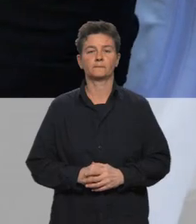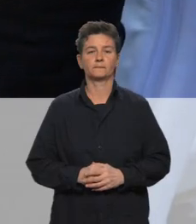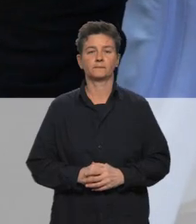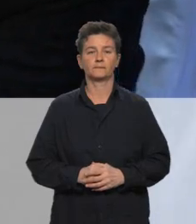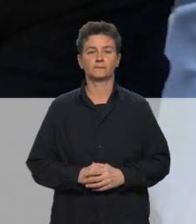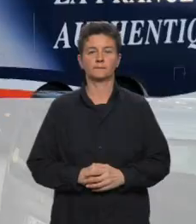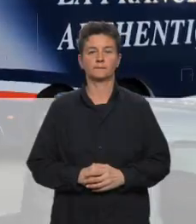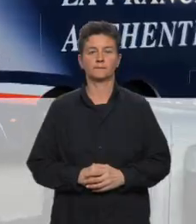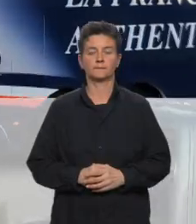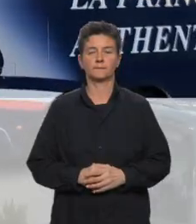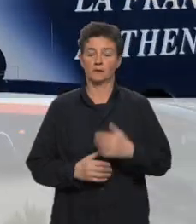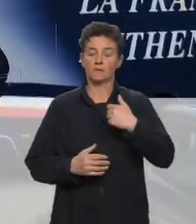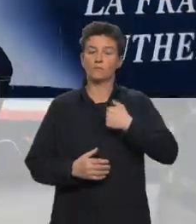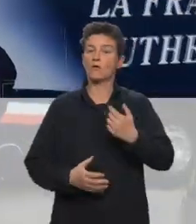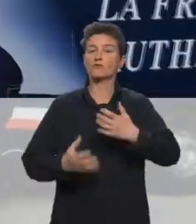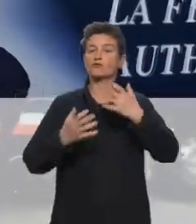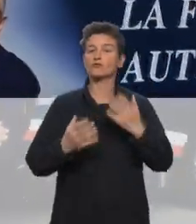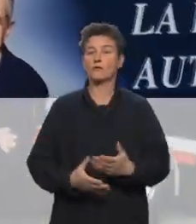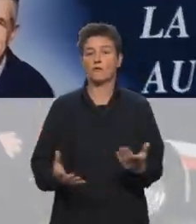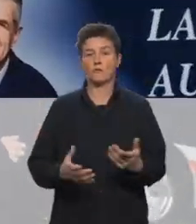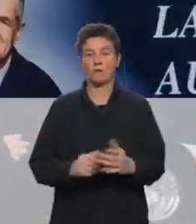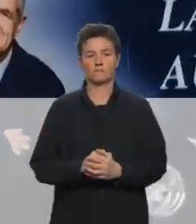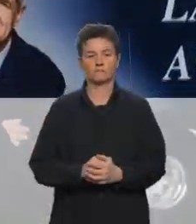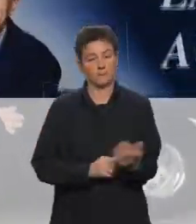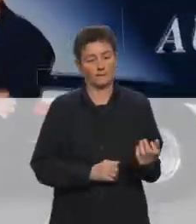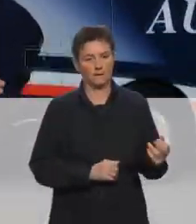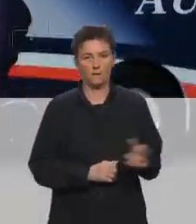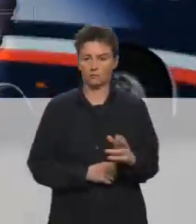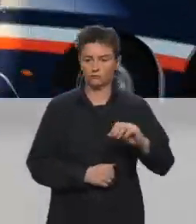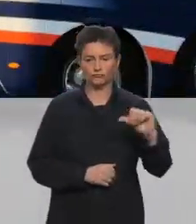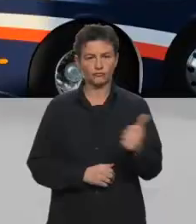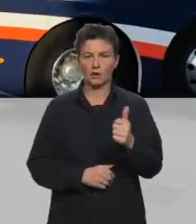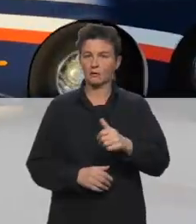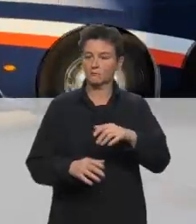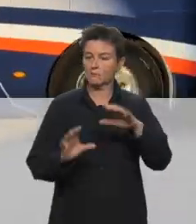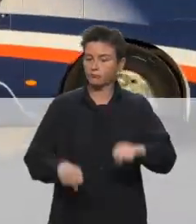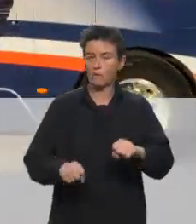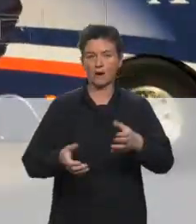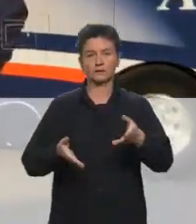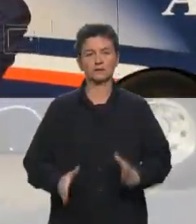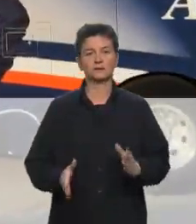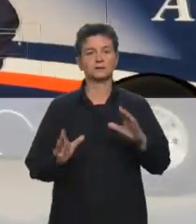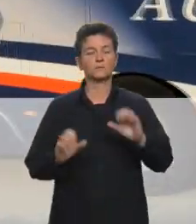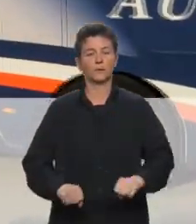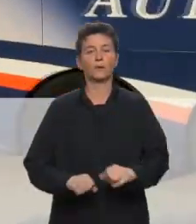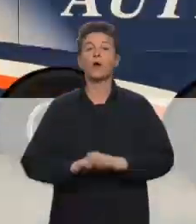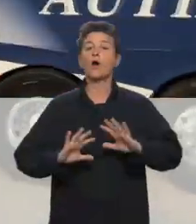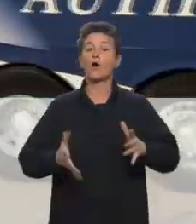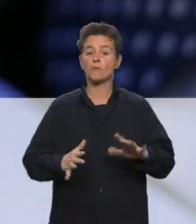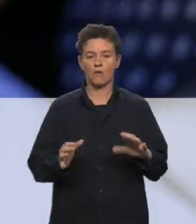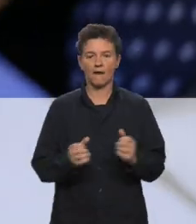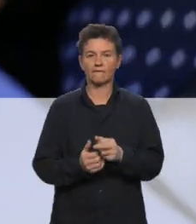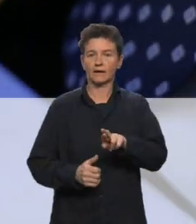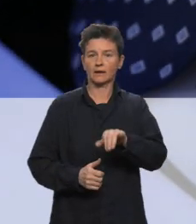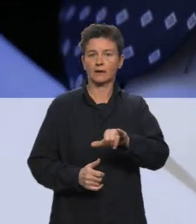aujourd'hui. Je veux que nous ayons à nouveau le pouvoir de décider, avec notamment le